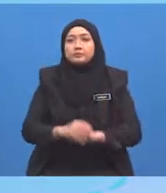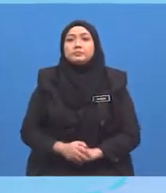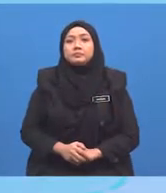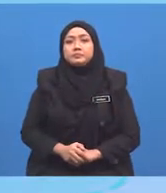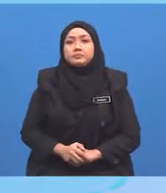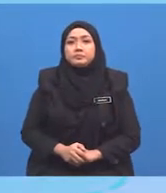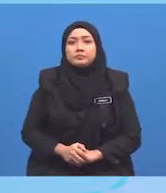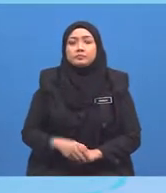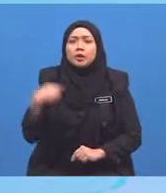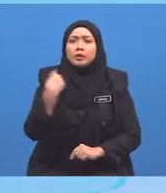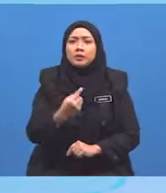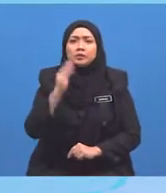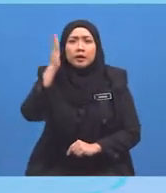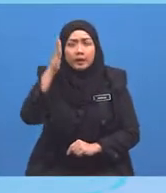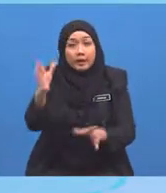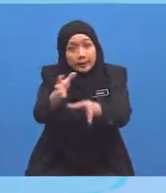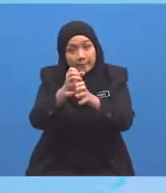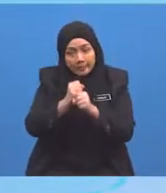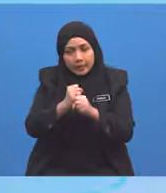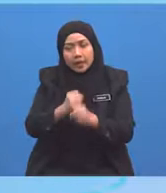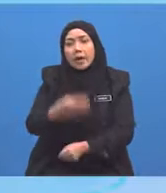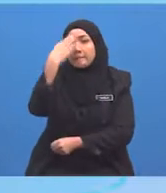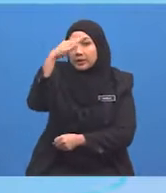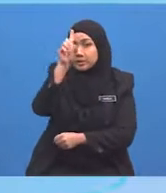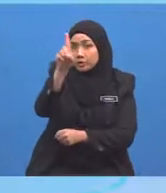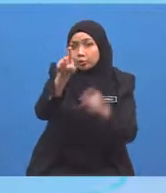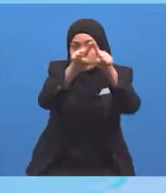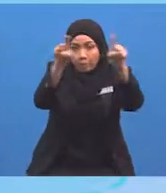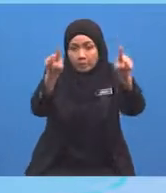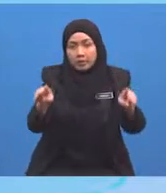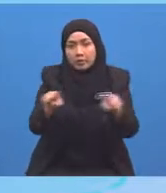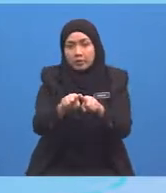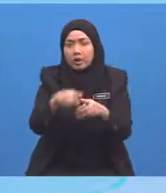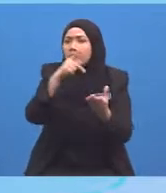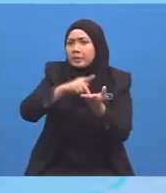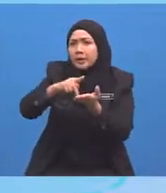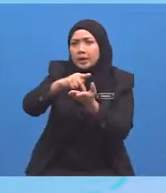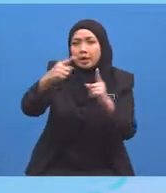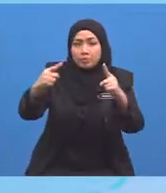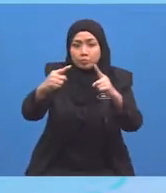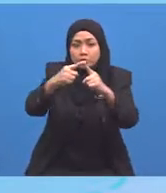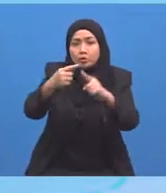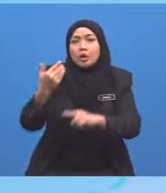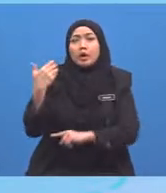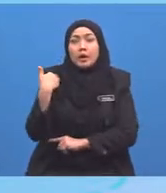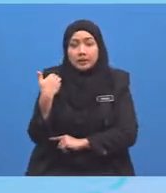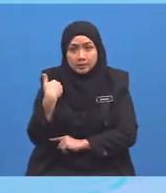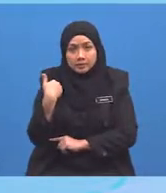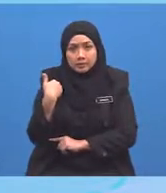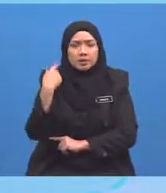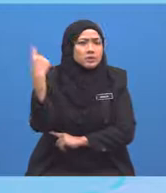didapati bahawa bagi suatu poligon, bilangan bucu adalah sentiasa